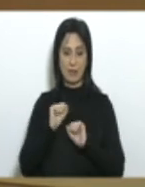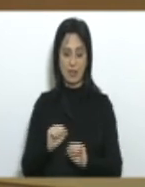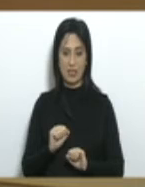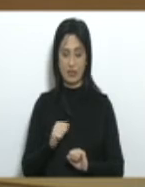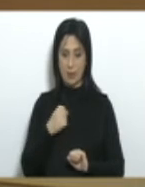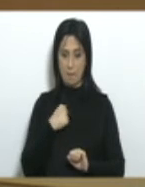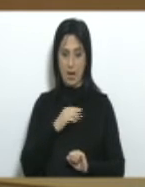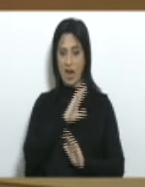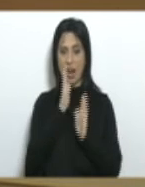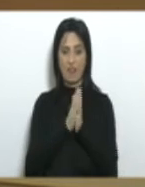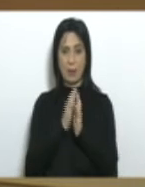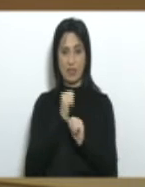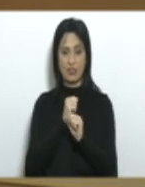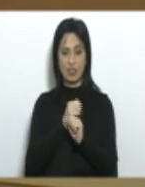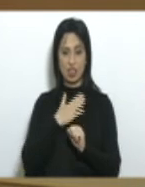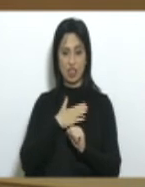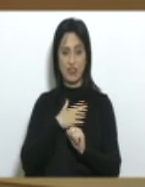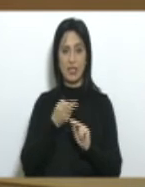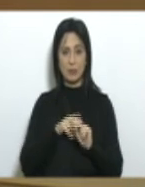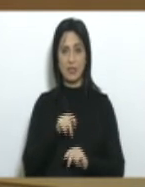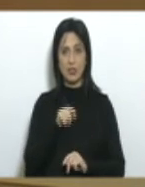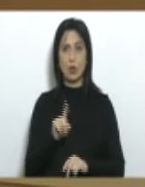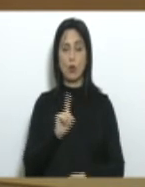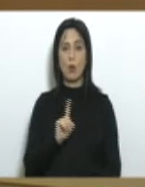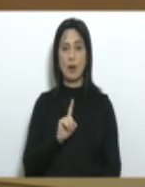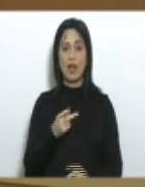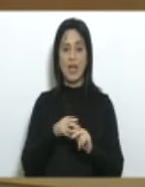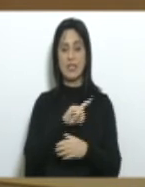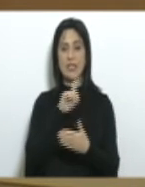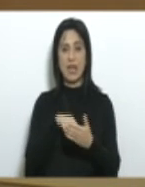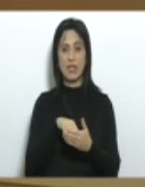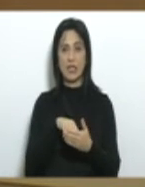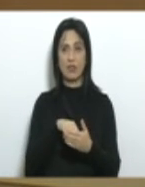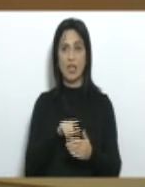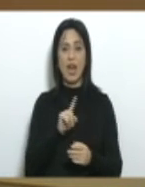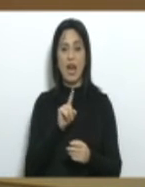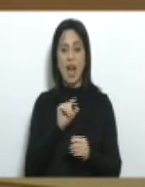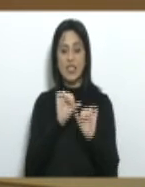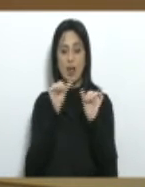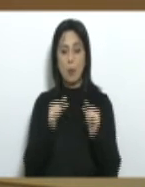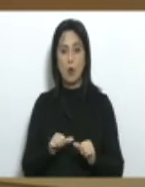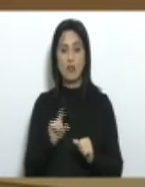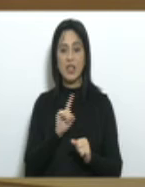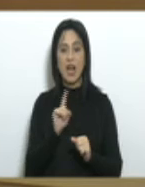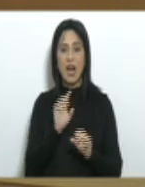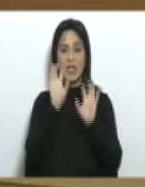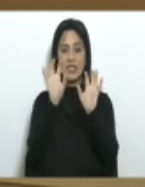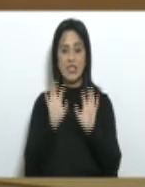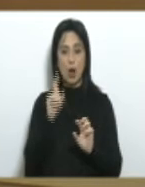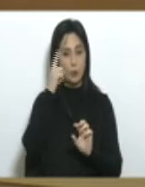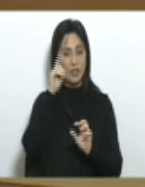Მე ყველაფერს გავაკეთებ ჩვენ იმისათვის, რომ ეს საკითხი რაღაცა ფორმით, რაღაცა